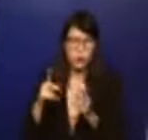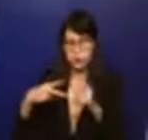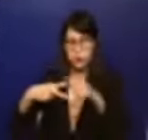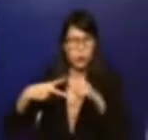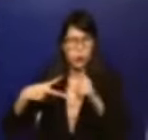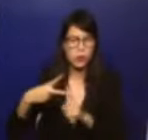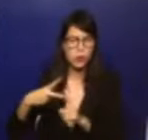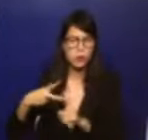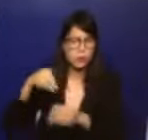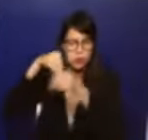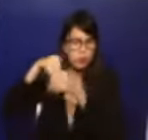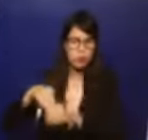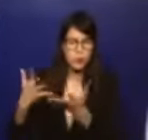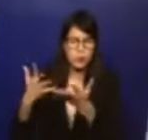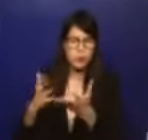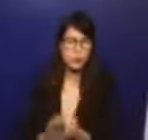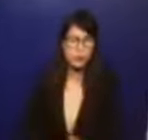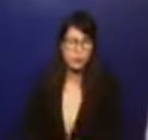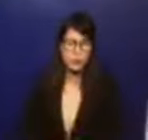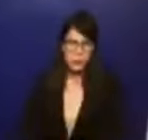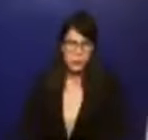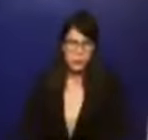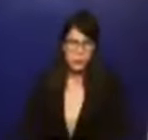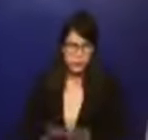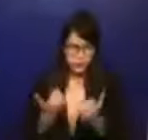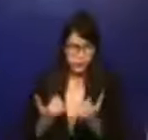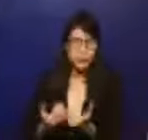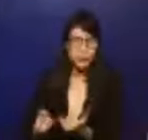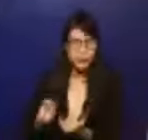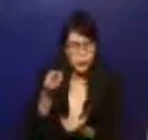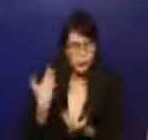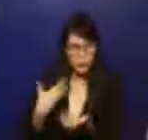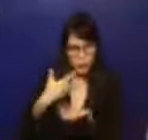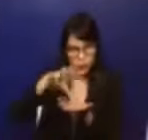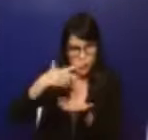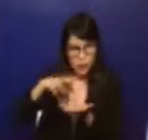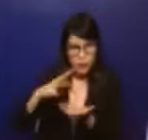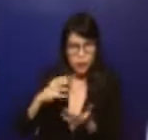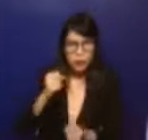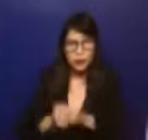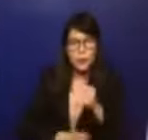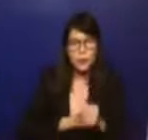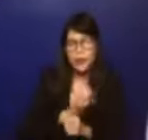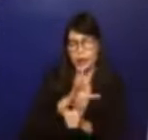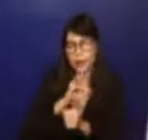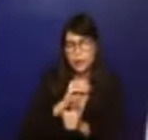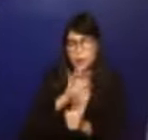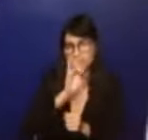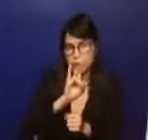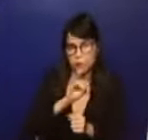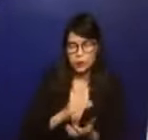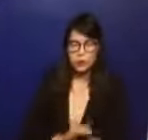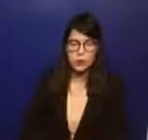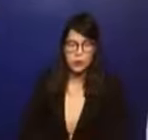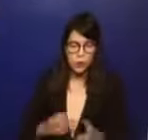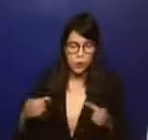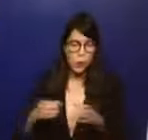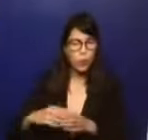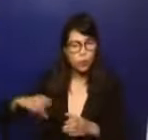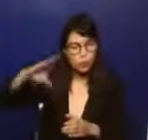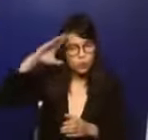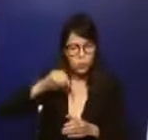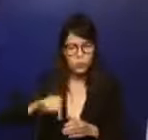ท่านประธานเพื่อความเข้าใจอีกนิดนึงนะคะที่ฉันจะขอเล่าให้ฟังว่าตั้งแต่ท่านเกษียณมาในปี57นะคะกองทัพบกไม่